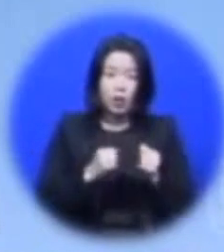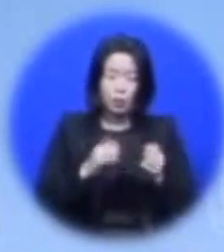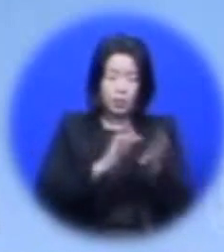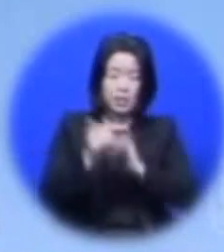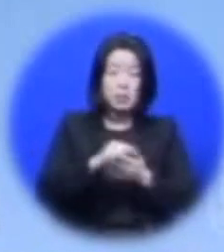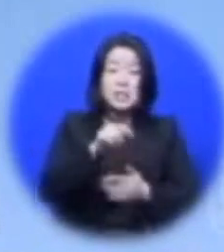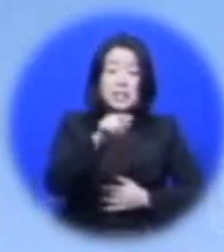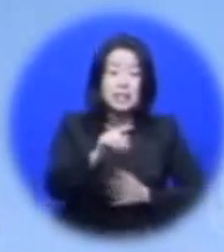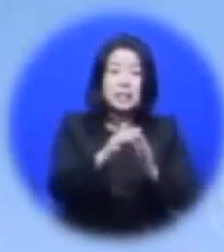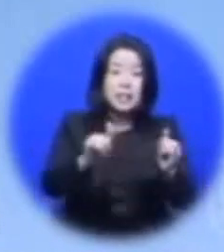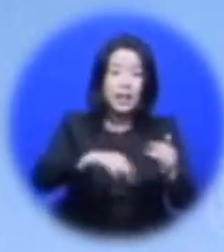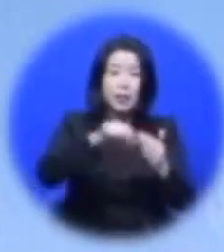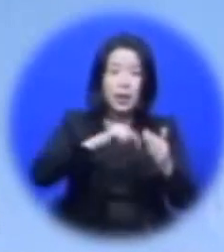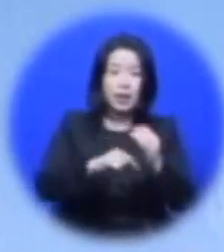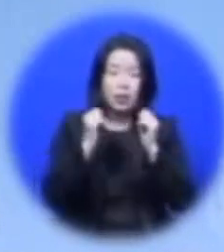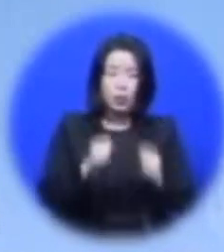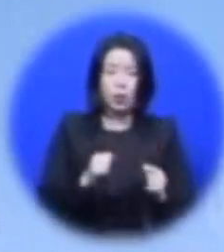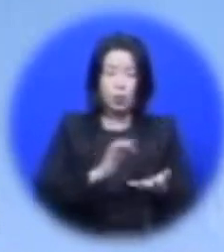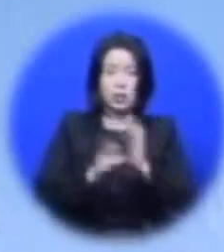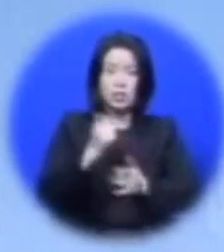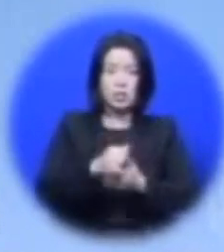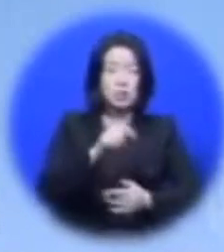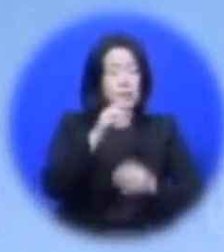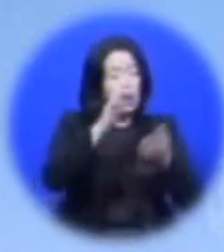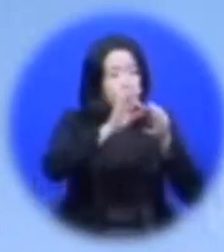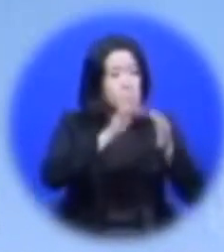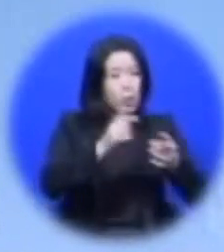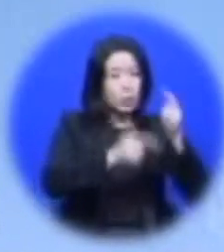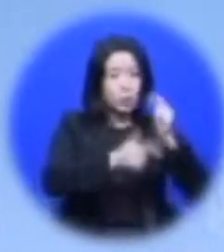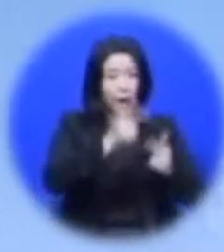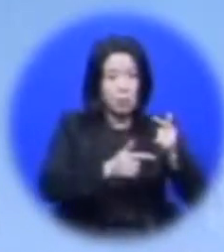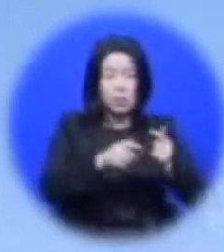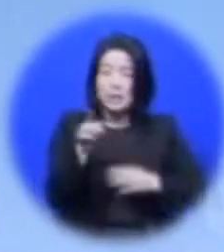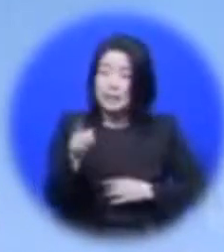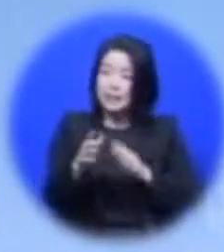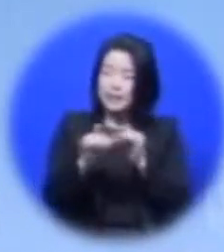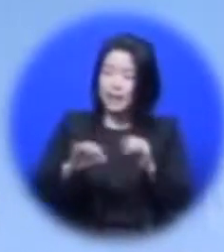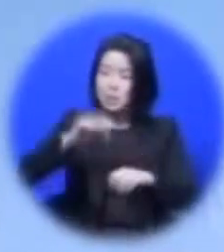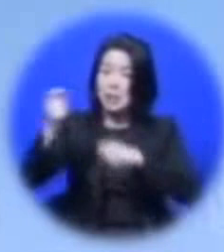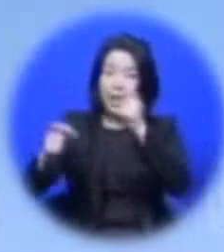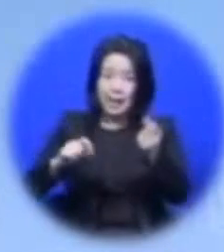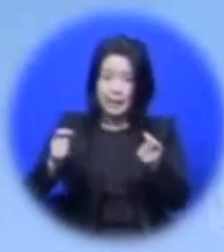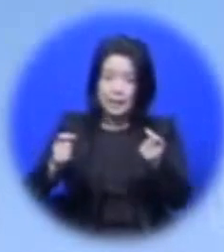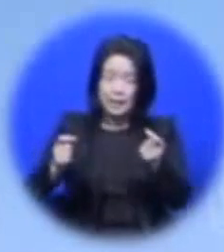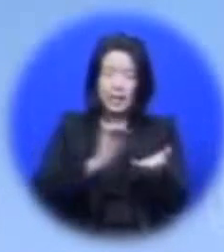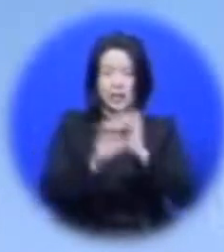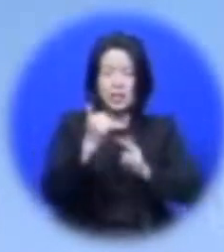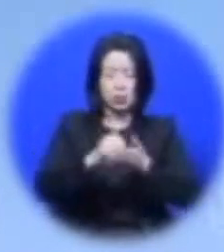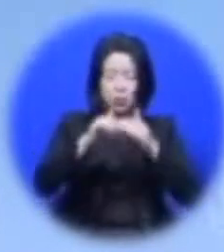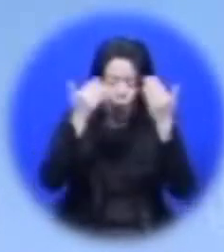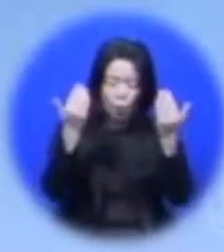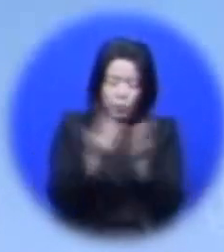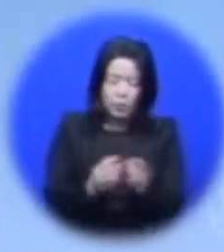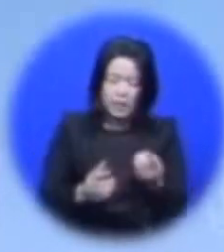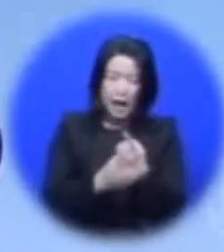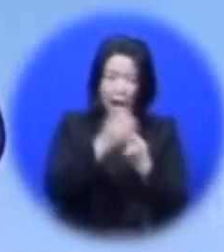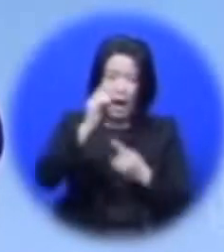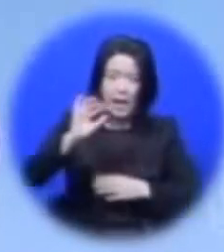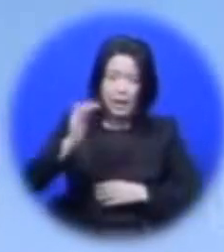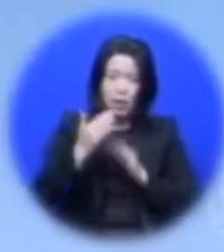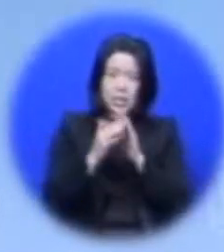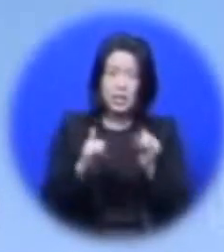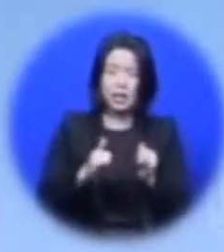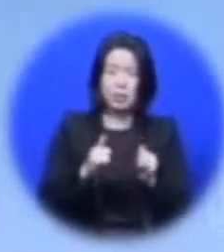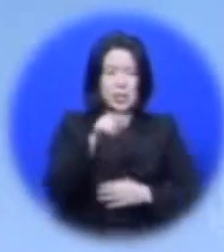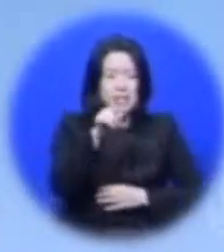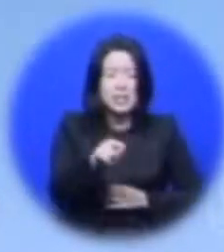거하고 예수님은 포도나무시고 그 사람은 가지고 예수님과 온전히 하나가 된 사람이 그 사람이